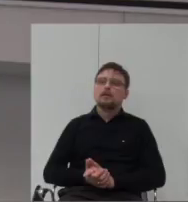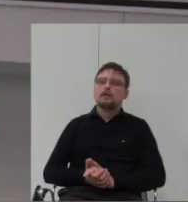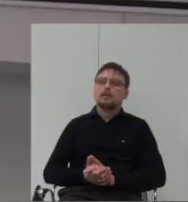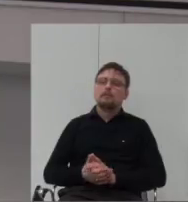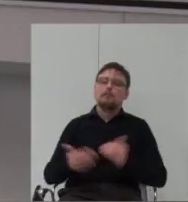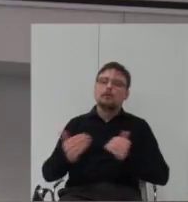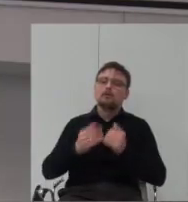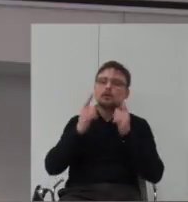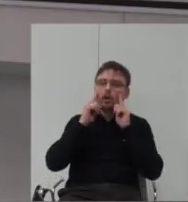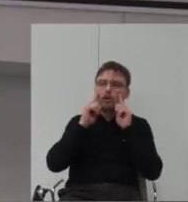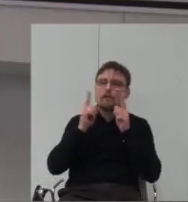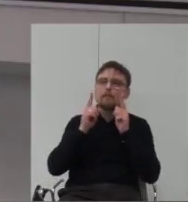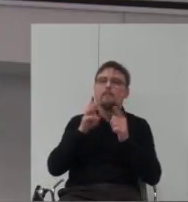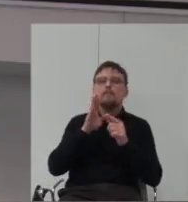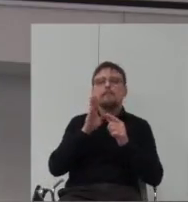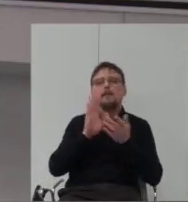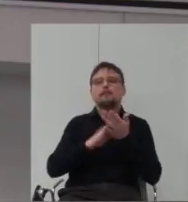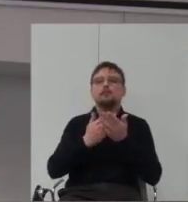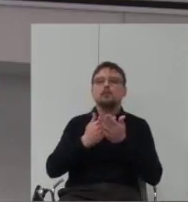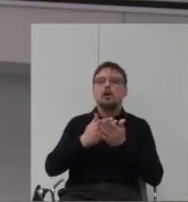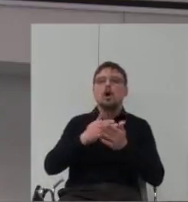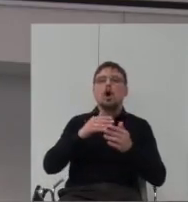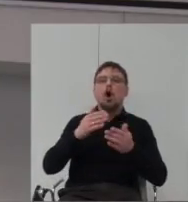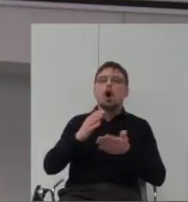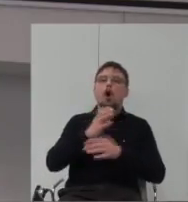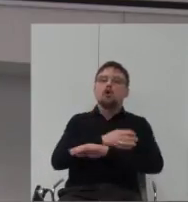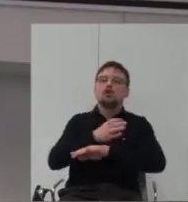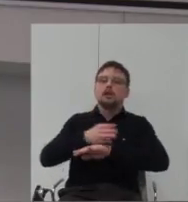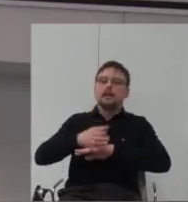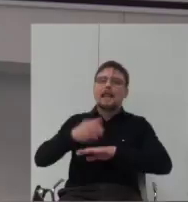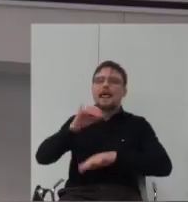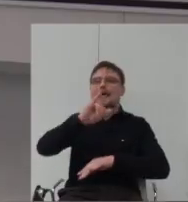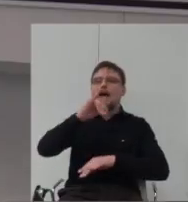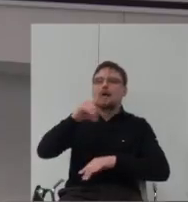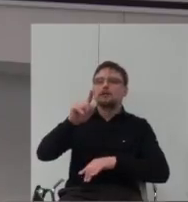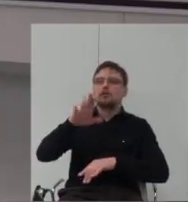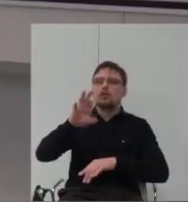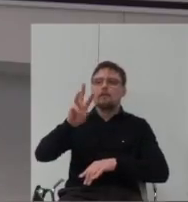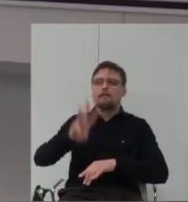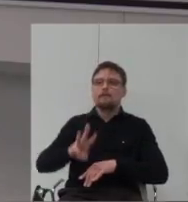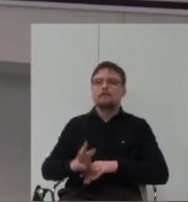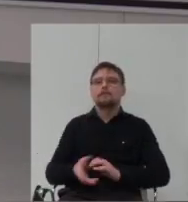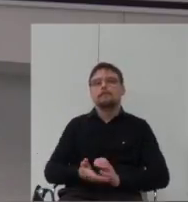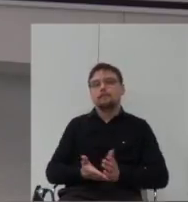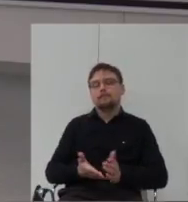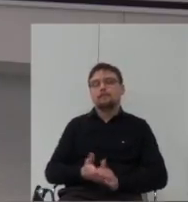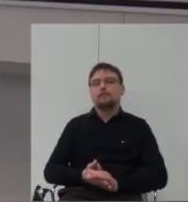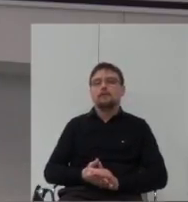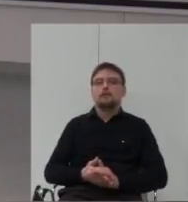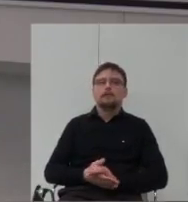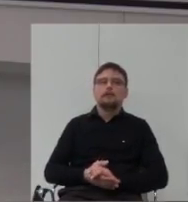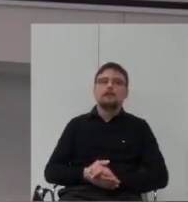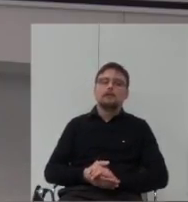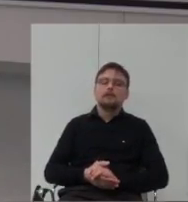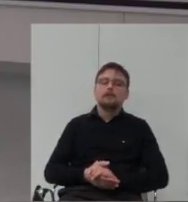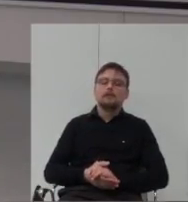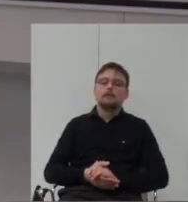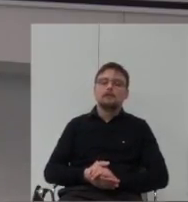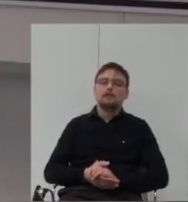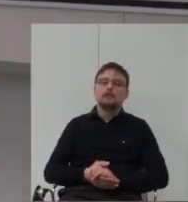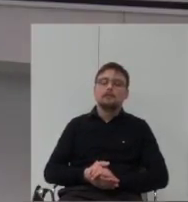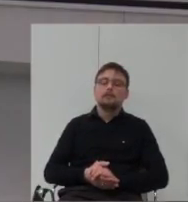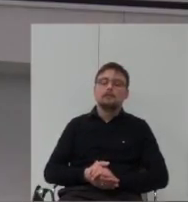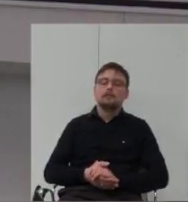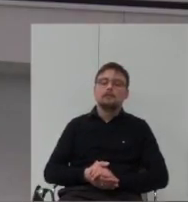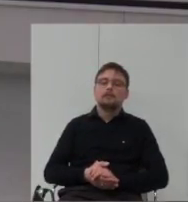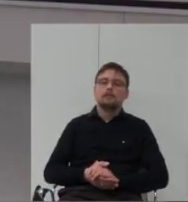organizacyjnie czy po sąsiedzku tam pracuję, ale to też można zauważyć w takich miejscach jak na przykład osiedle jazdów. To będzie więcej